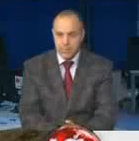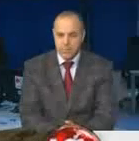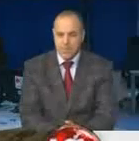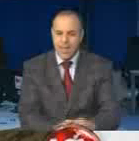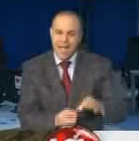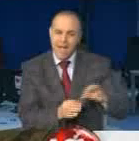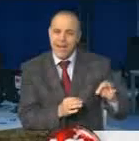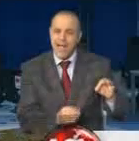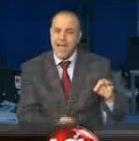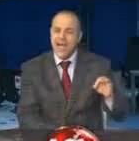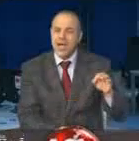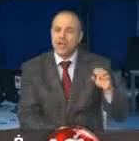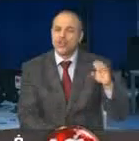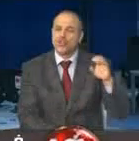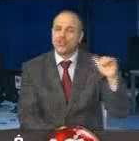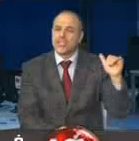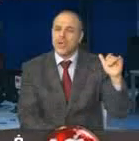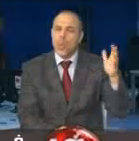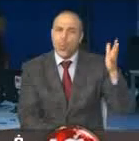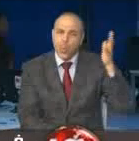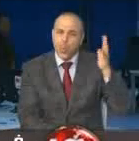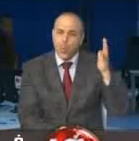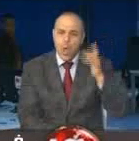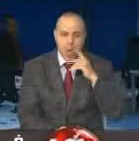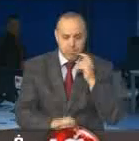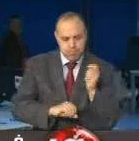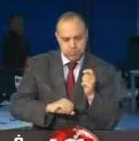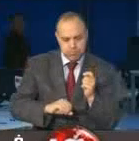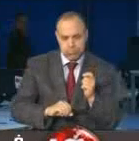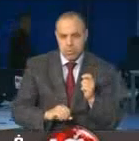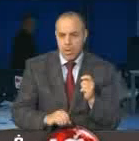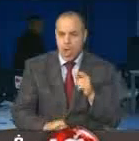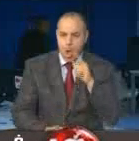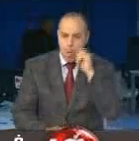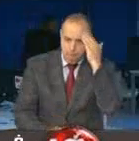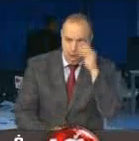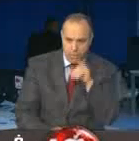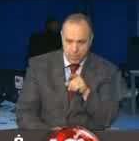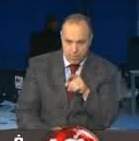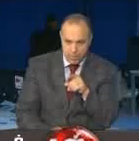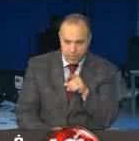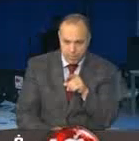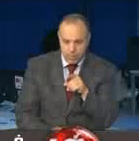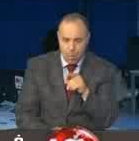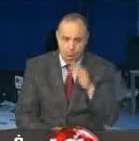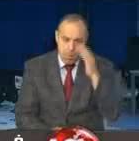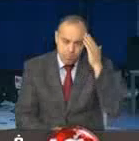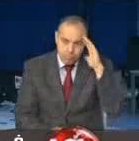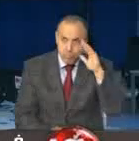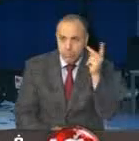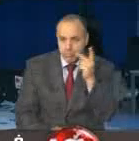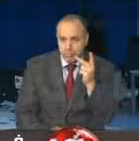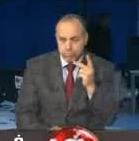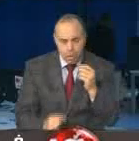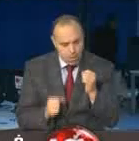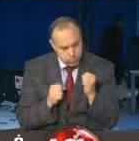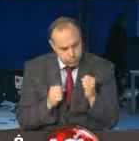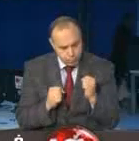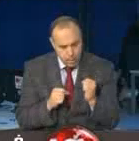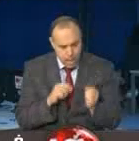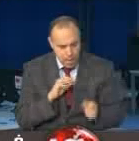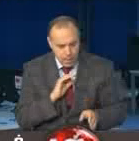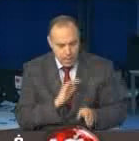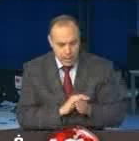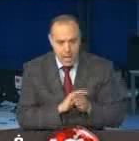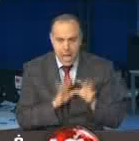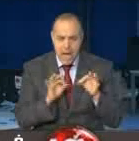قرية شننية الأثرية النحات والفنان سعد المهزرس فنان تشكيلي عصامي انطلق